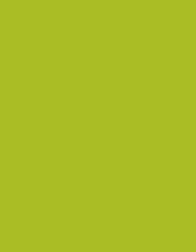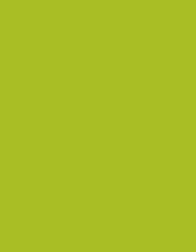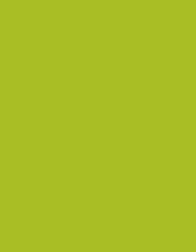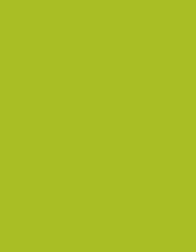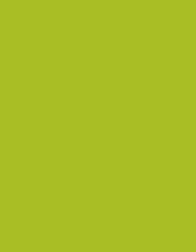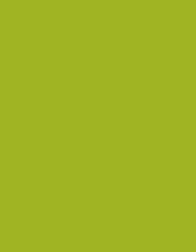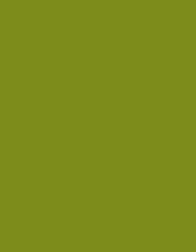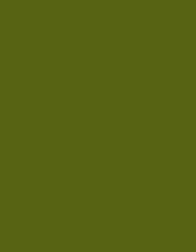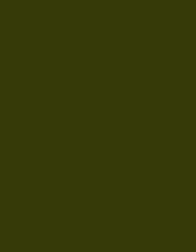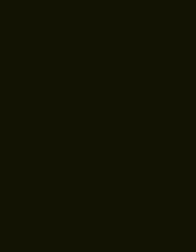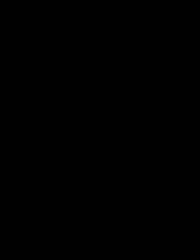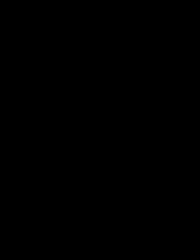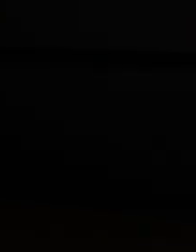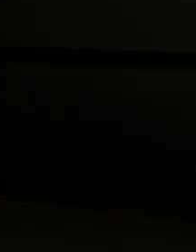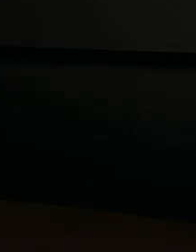Dziękujemy.